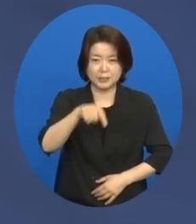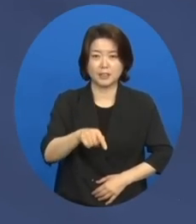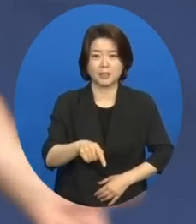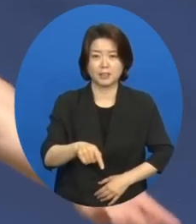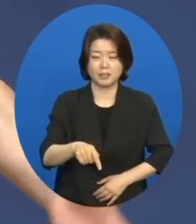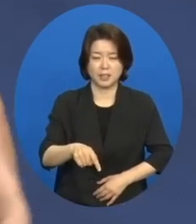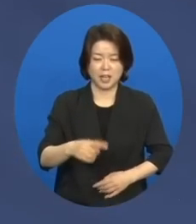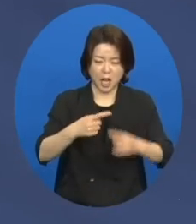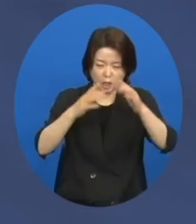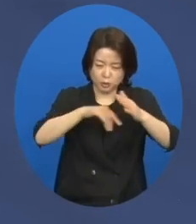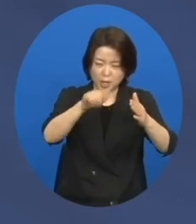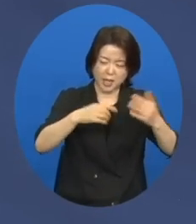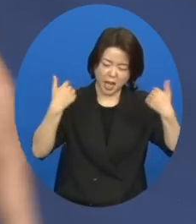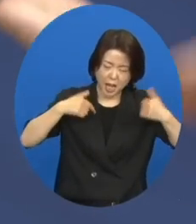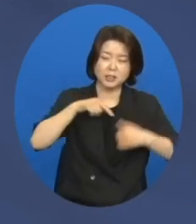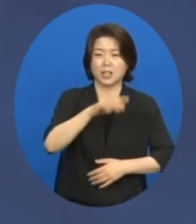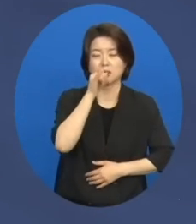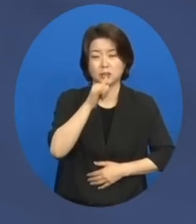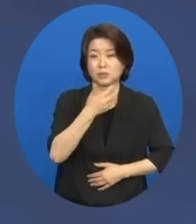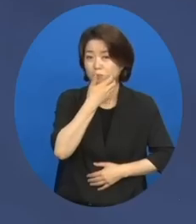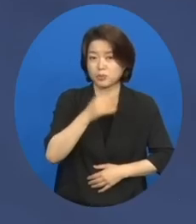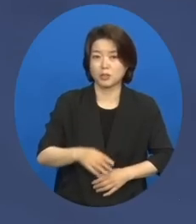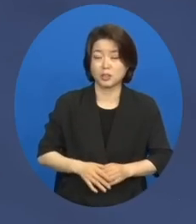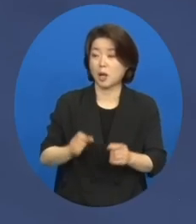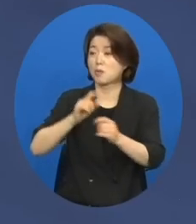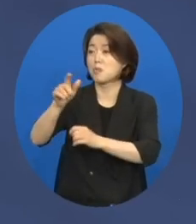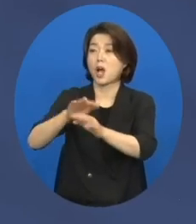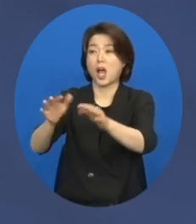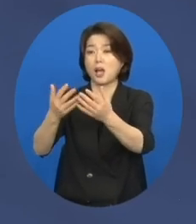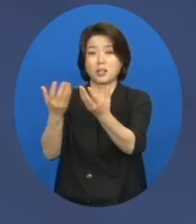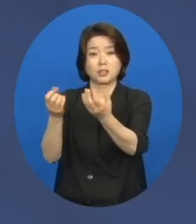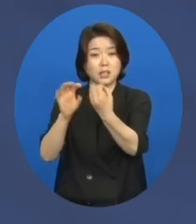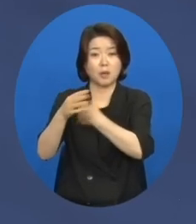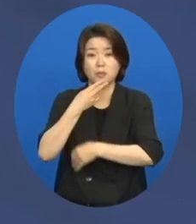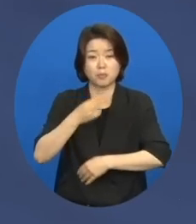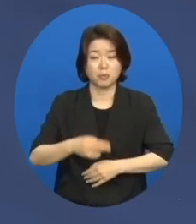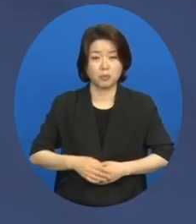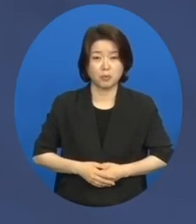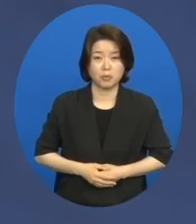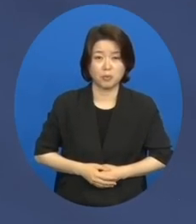않는 이 부끄러운 일, 먼 데서 해답 있는 게 아니에요.